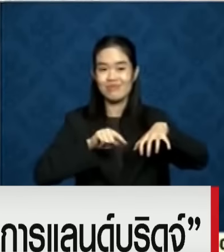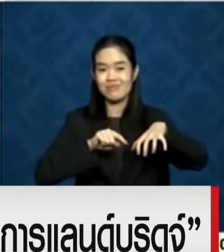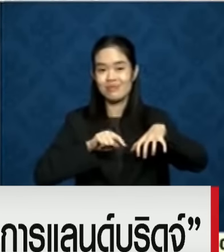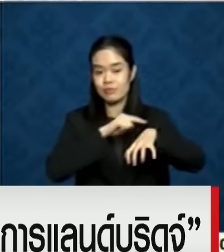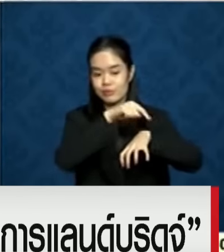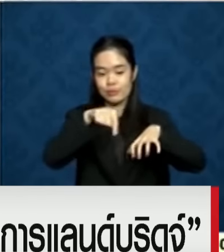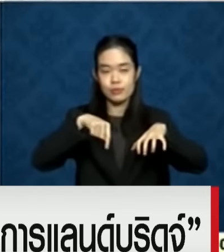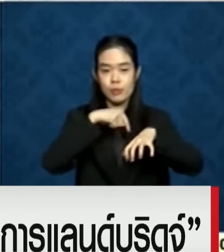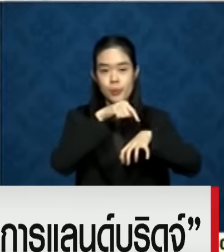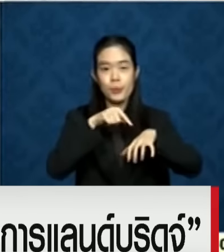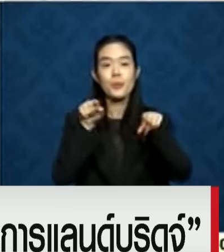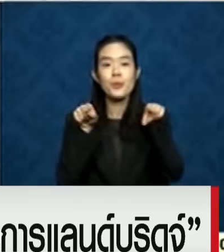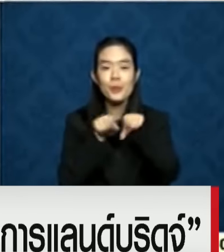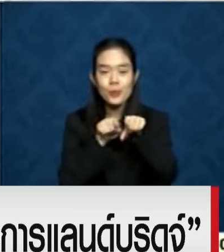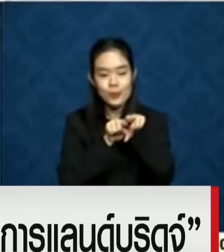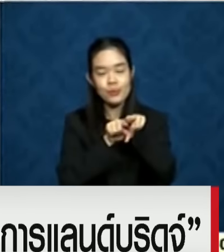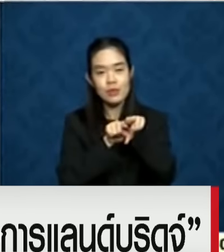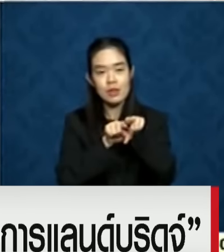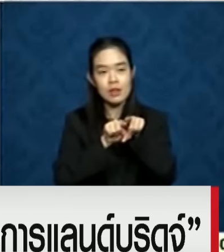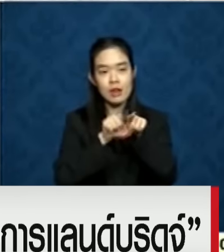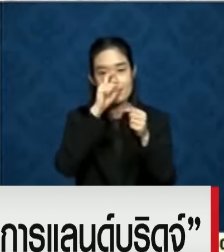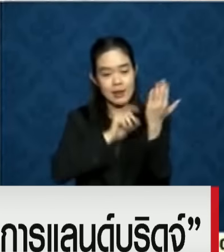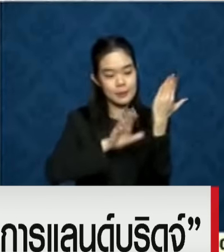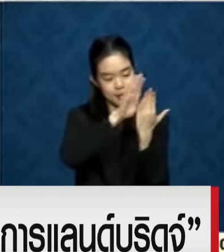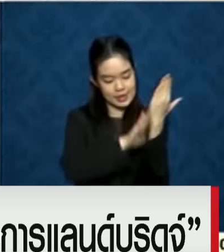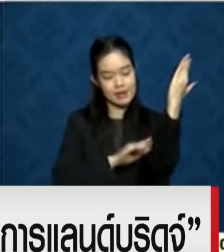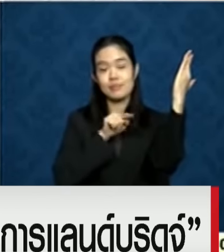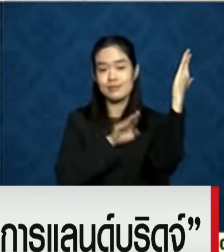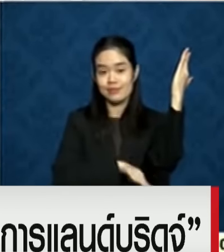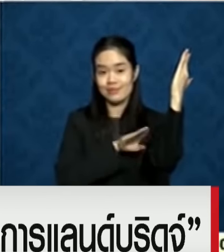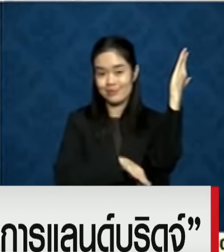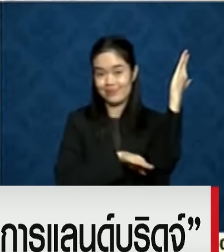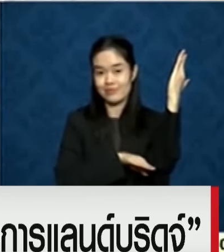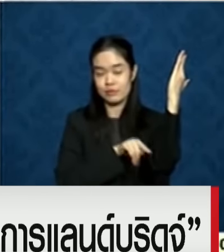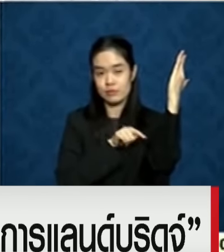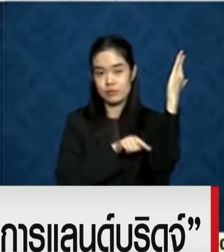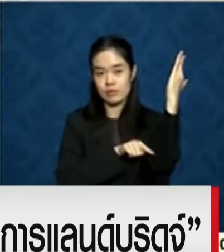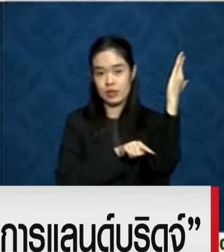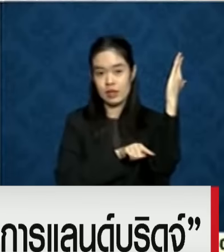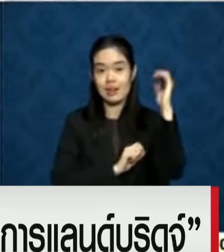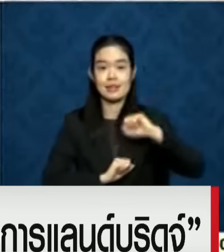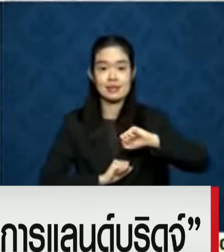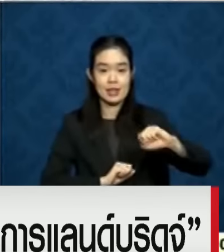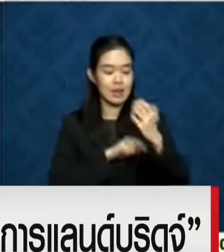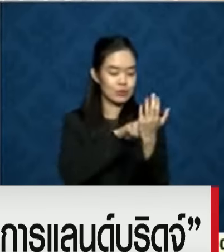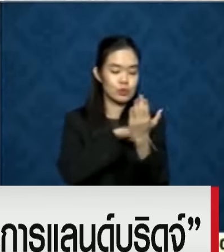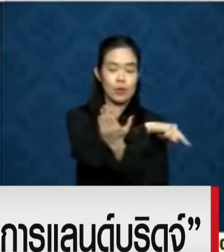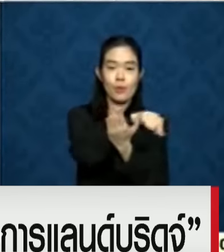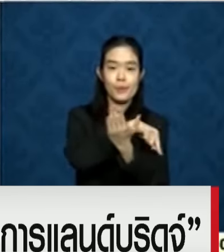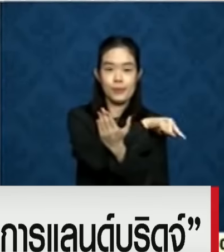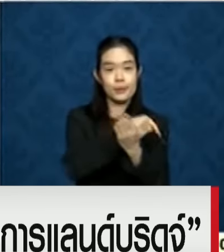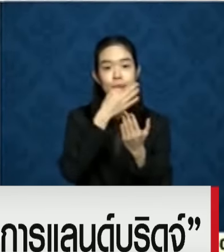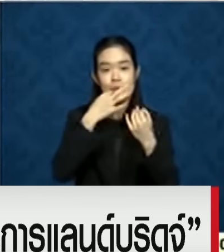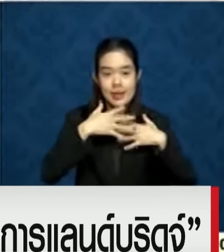มิติพอท่านรัฐมนตรีมนพรว่าอย่างนั้นสสสุรเชษฐครับบอกอ้าวศึกษายังไม่